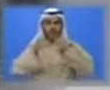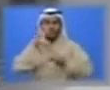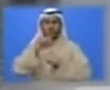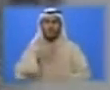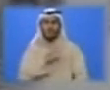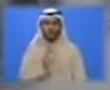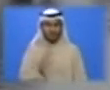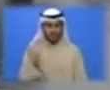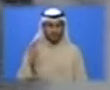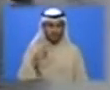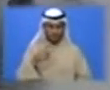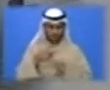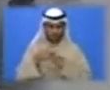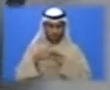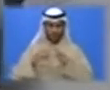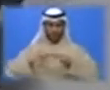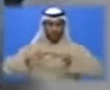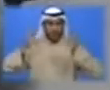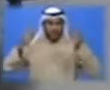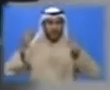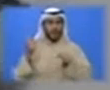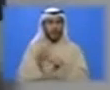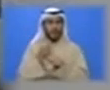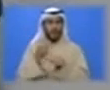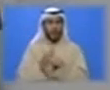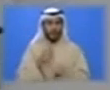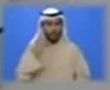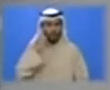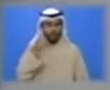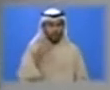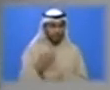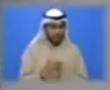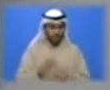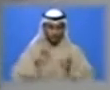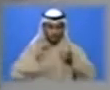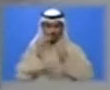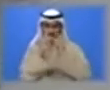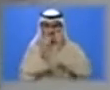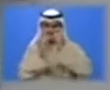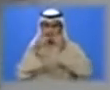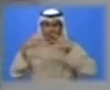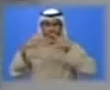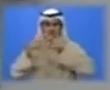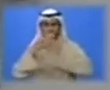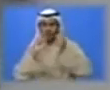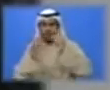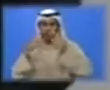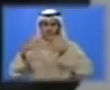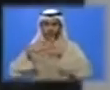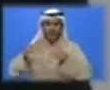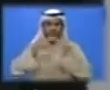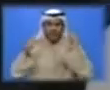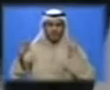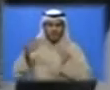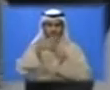تحديث الأسطول الجوي الكويتي يشكل نقلة نوعية في ظل المنافسة الشديدة لشركات الطيران